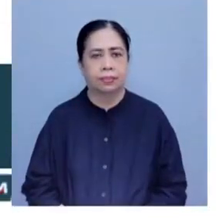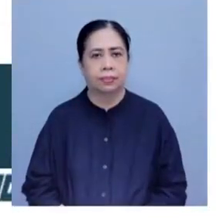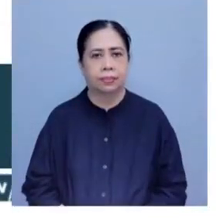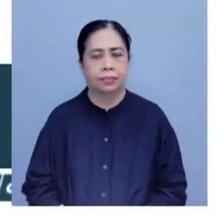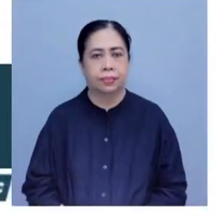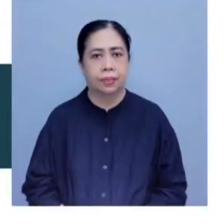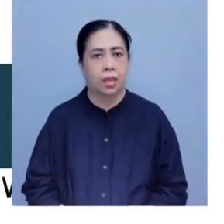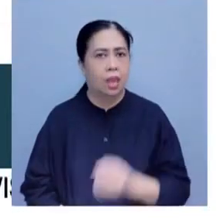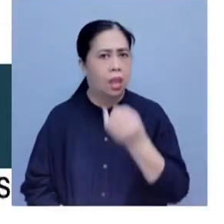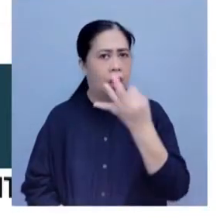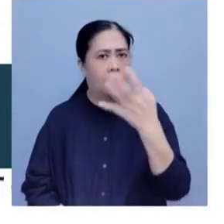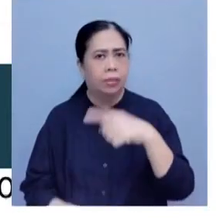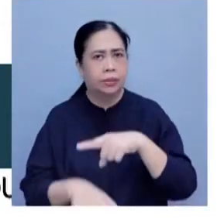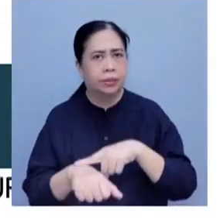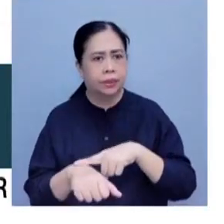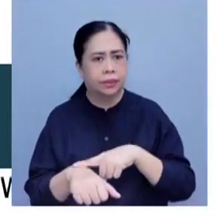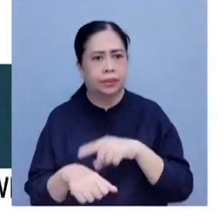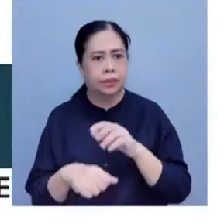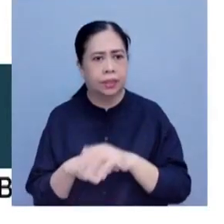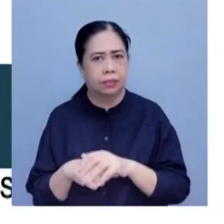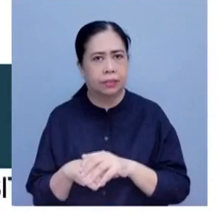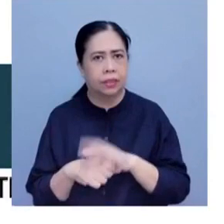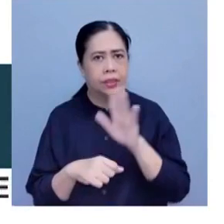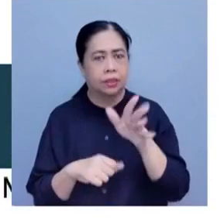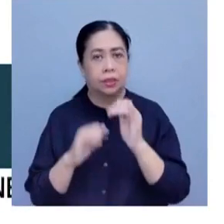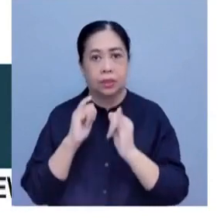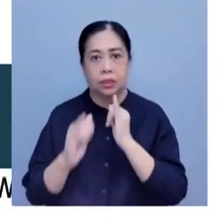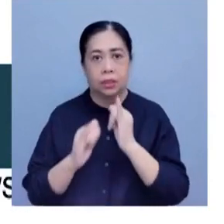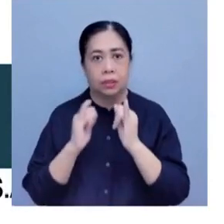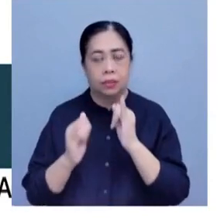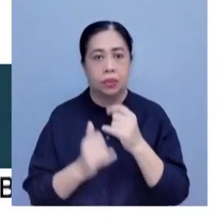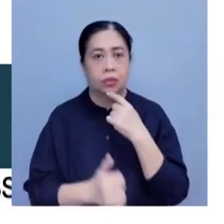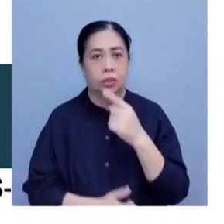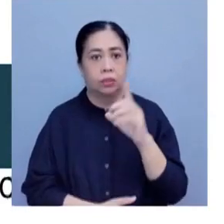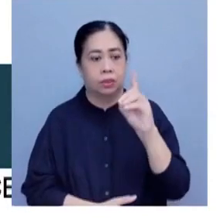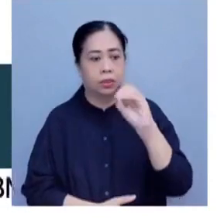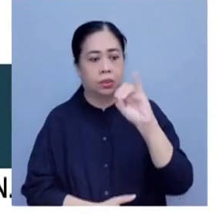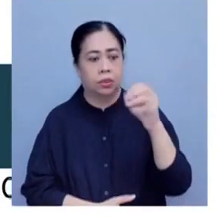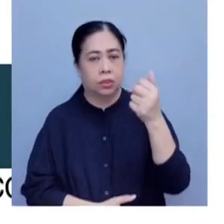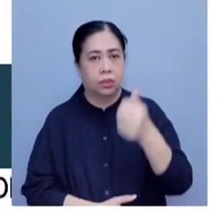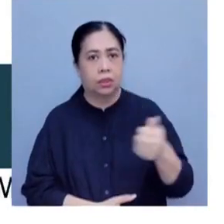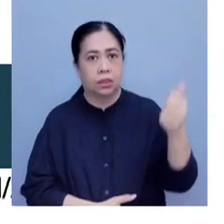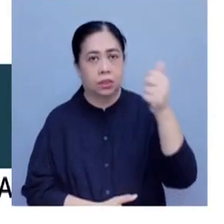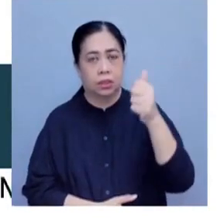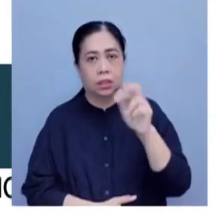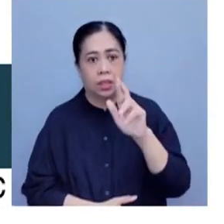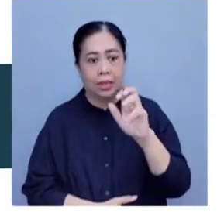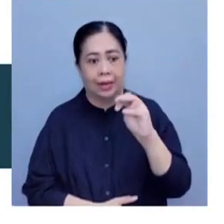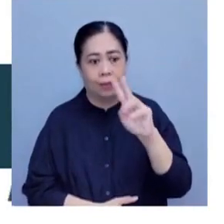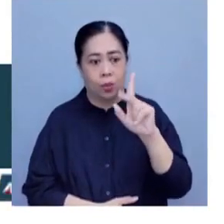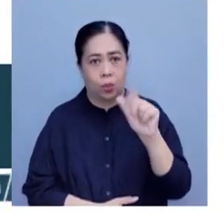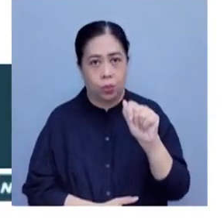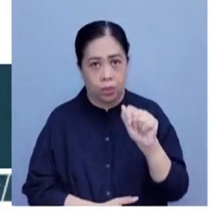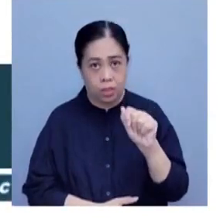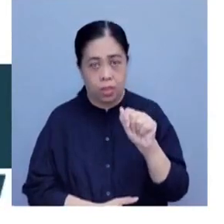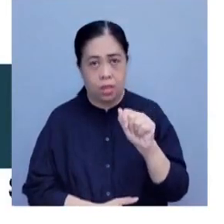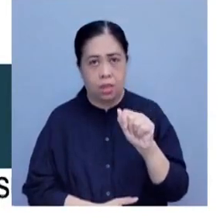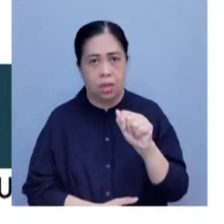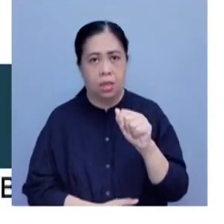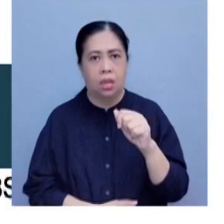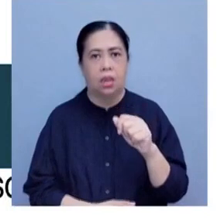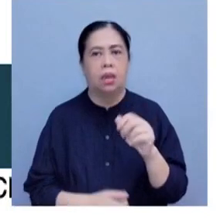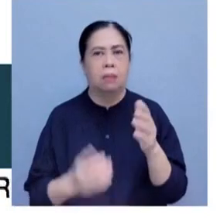Ilang beses na rin, ano, sa ilang mga interview, sinabi ni Justice Secretary Boyeng Remulla na lumiliit na yung